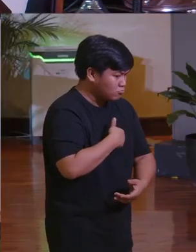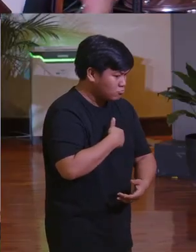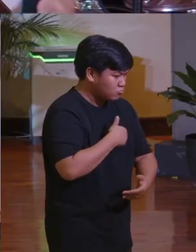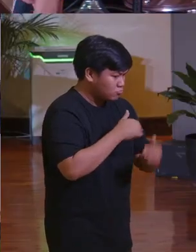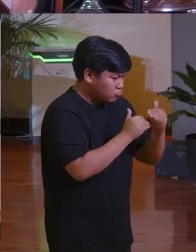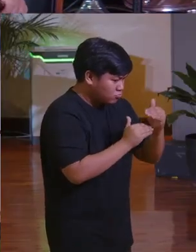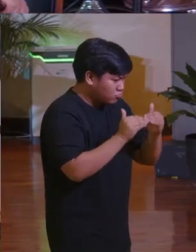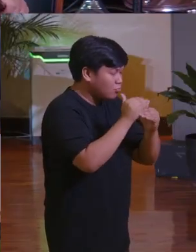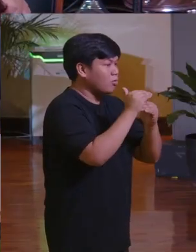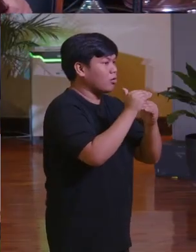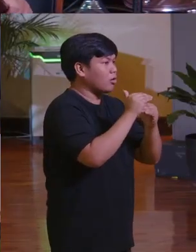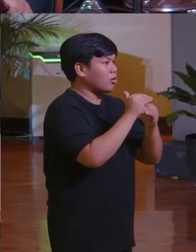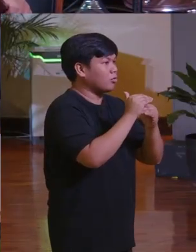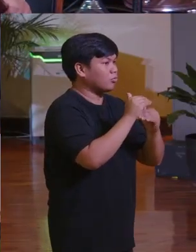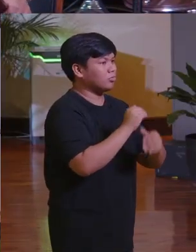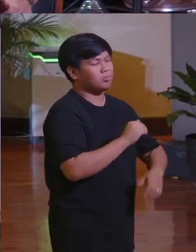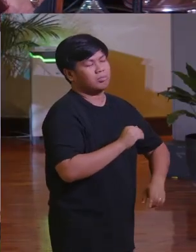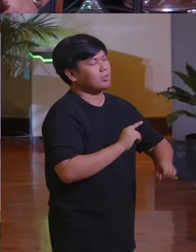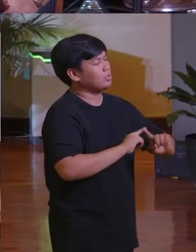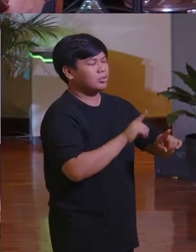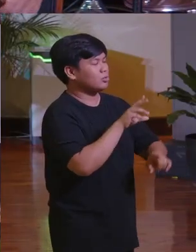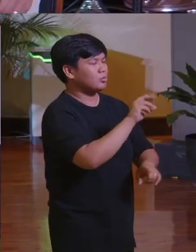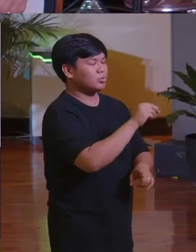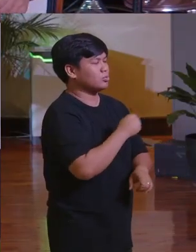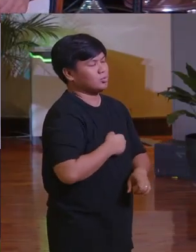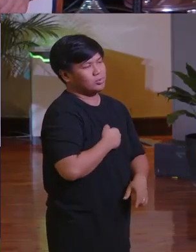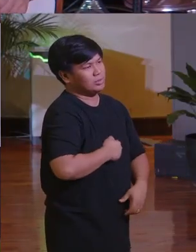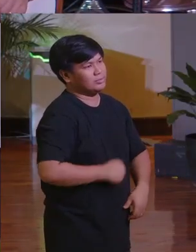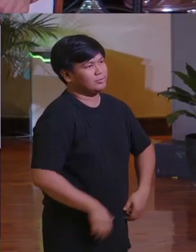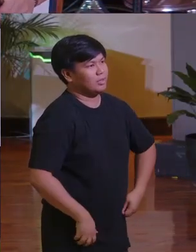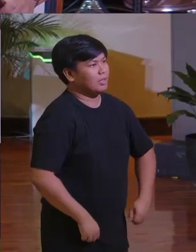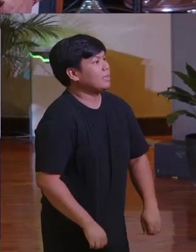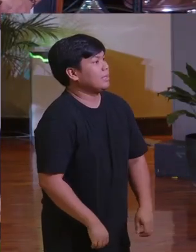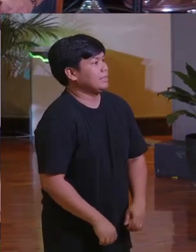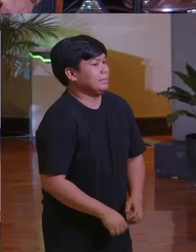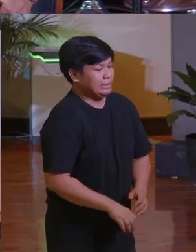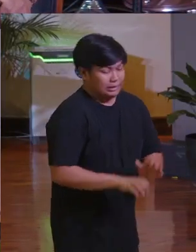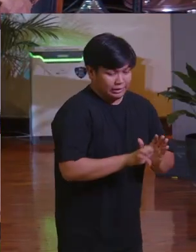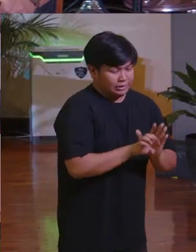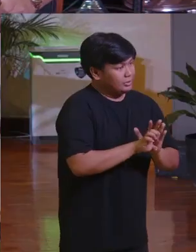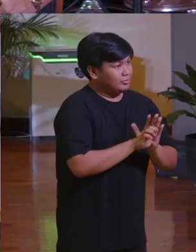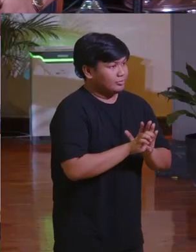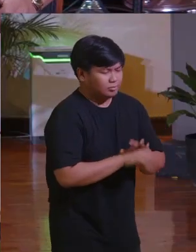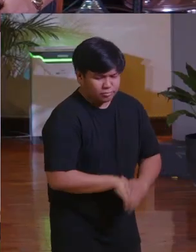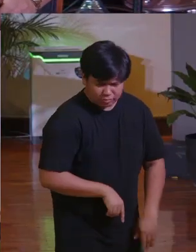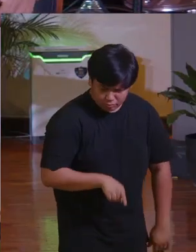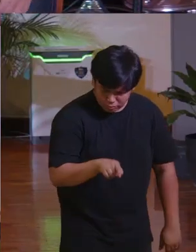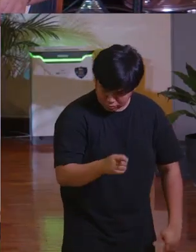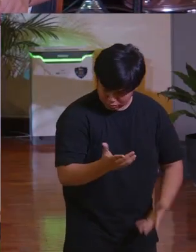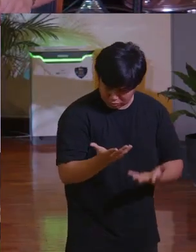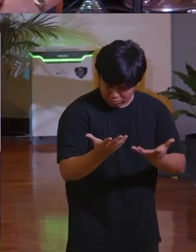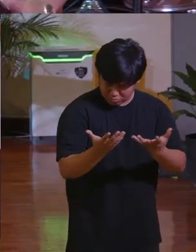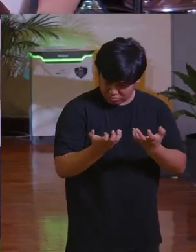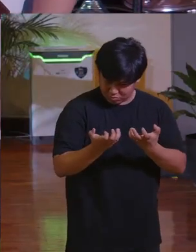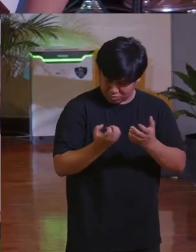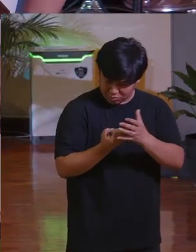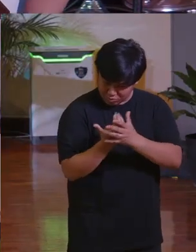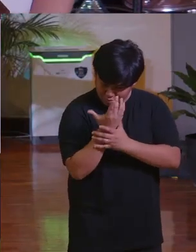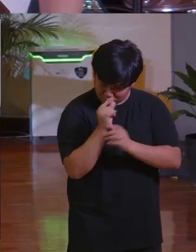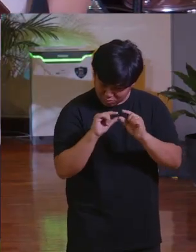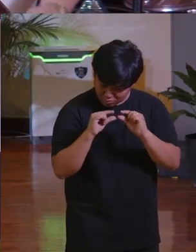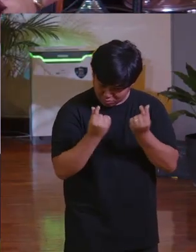siguro meron nag-iya sa inyo. O baka gusto mong mag-growth group. Ay, hindi, nahihiya